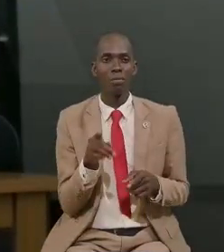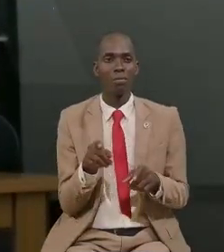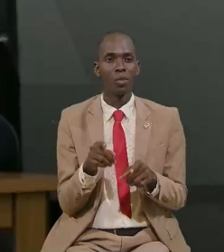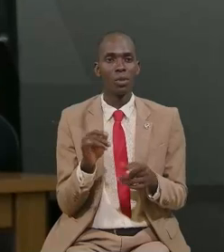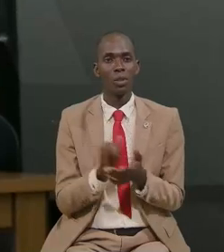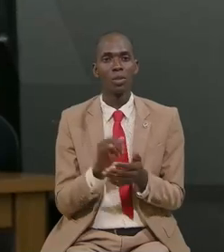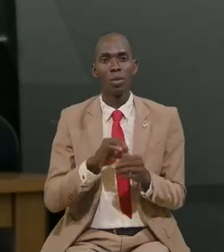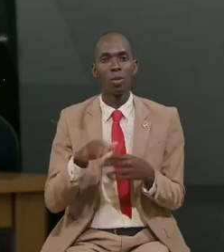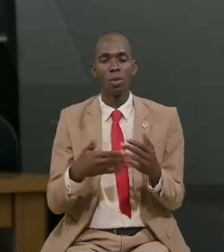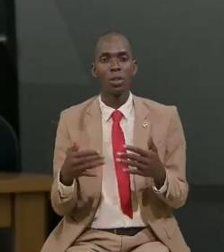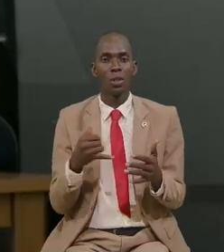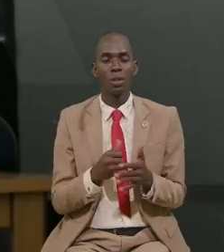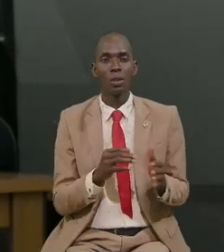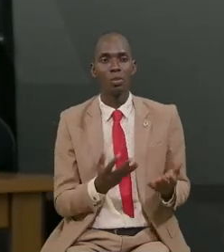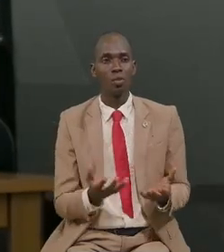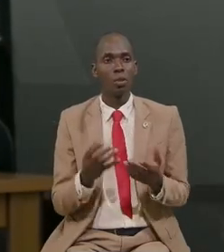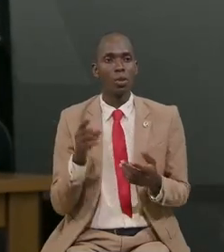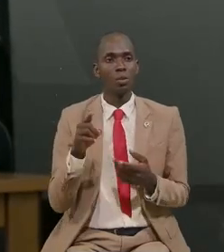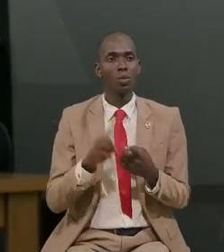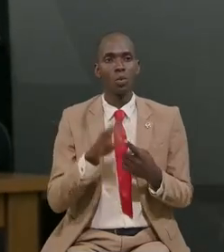ses frères,